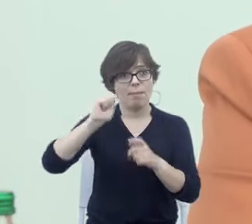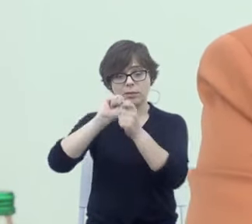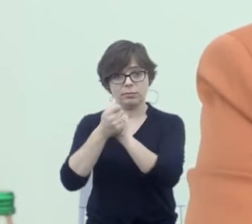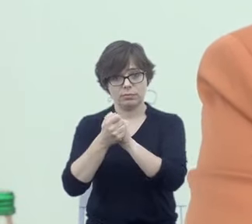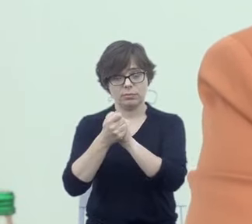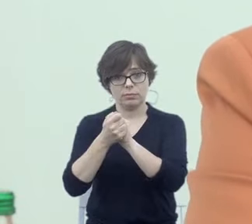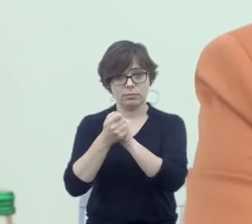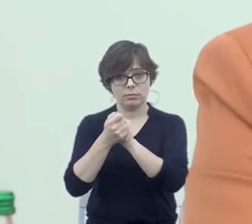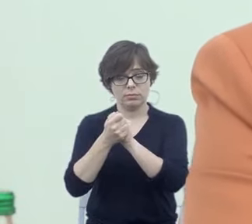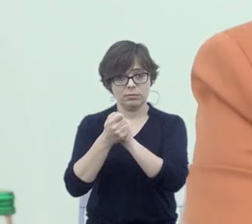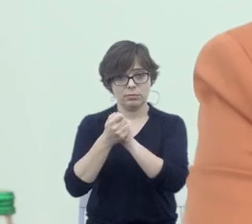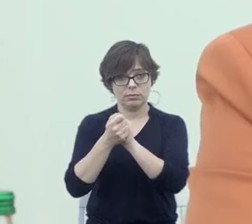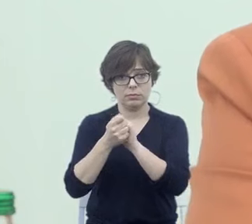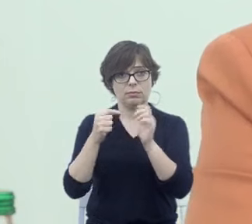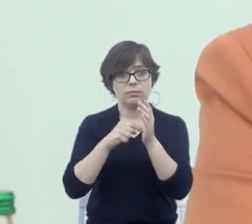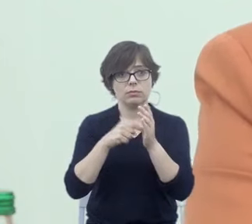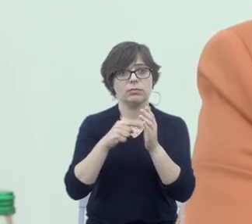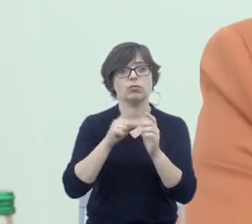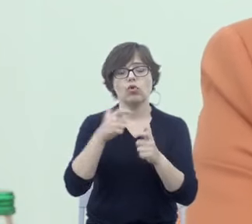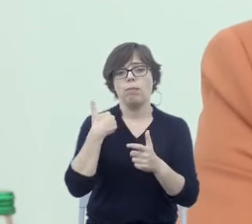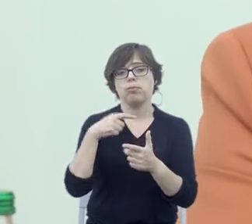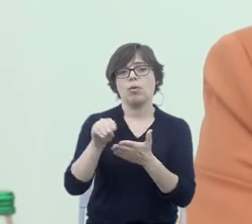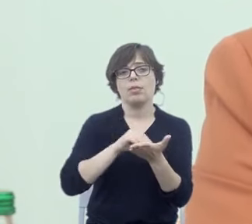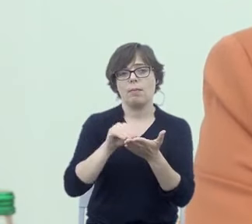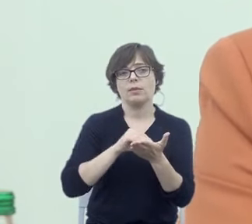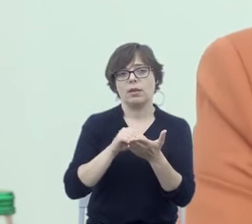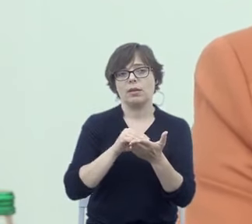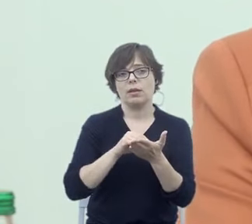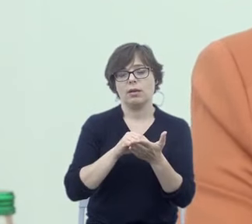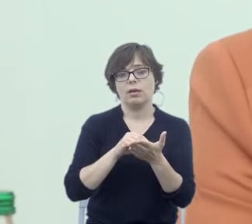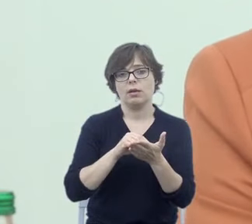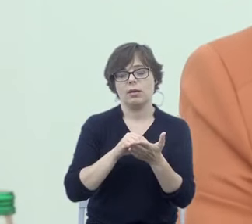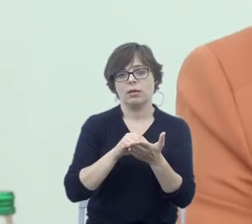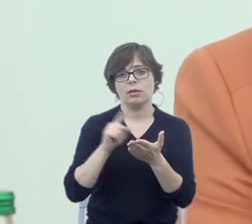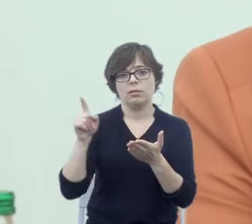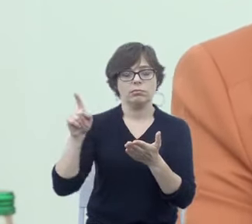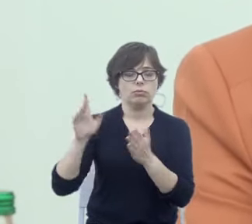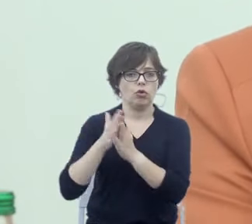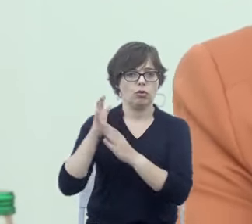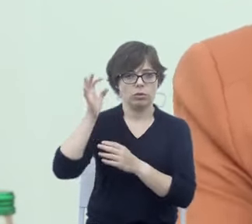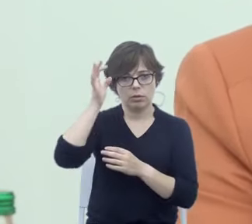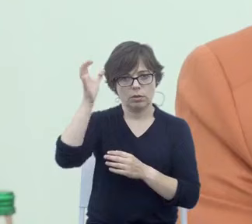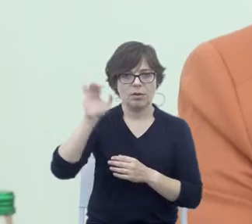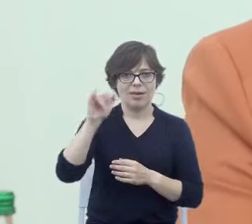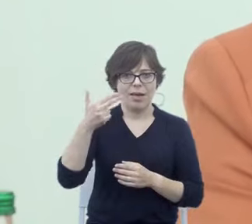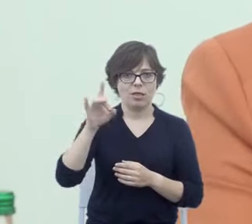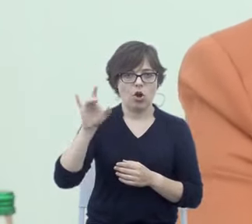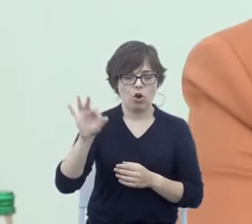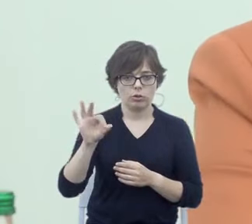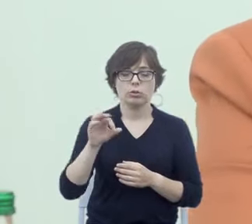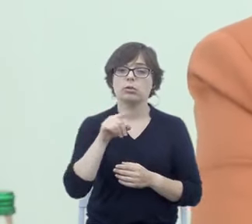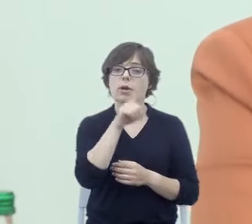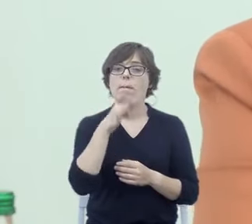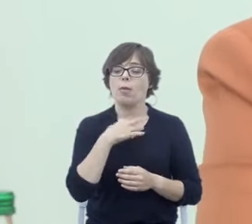i pryzmat tego, co zostało napisane w przekazie Jana Grossa. I pani to określiła jako